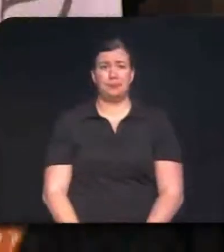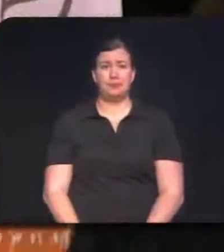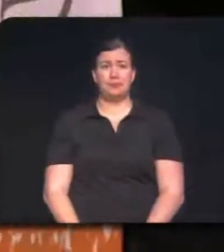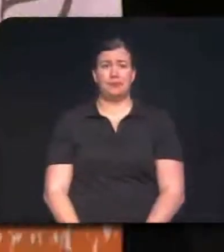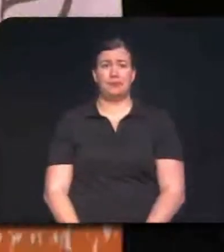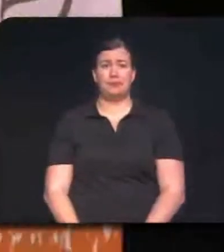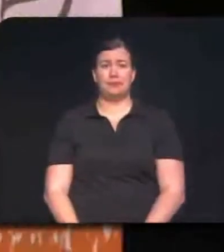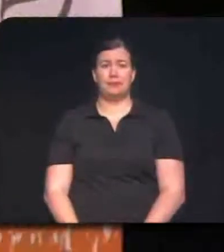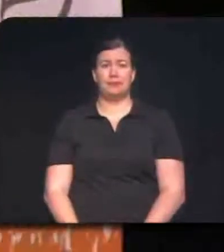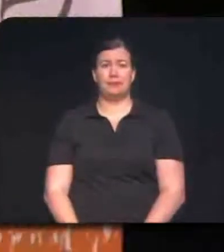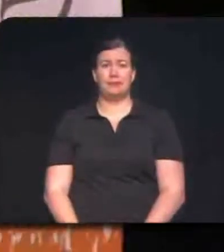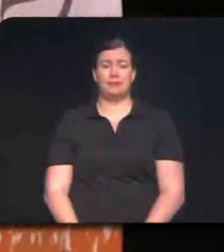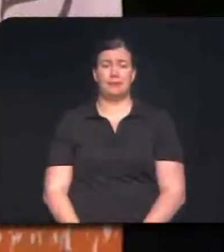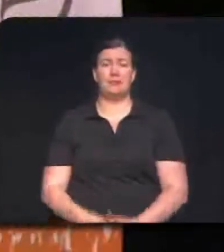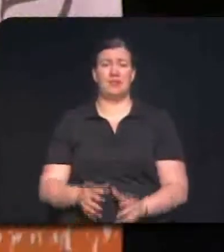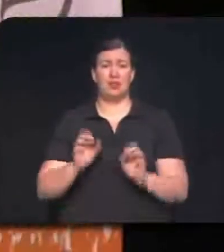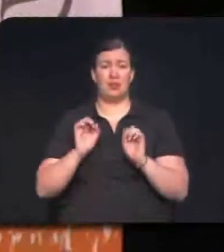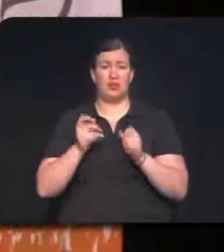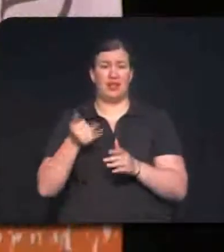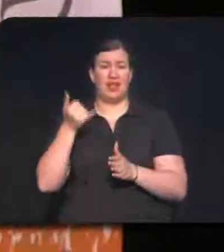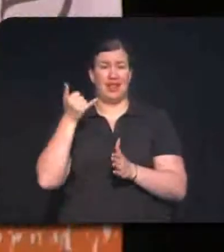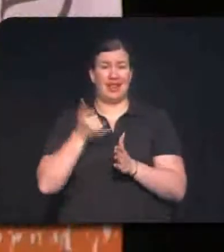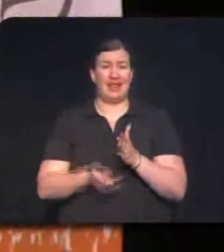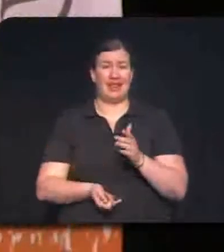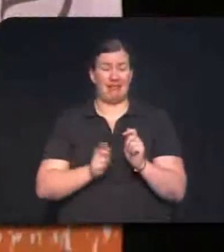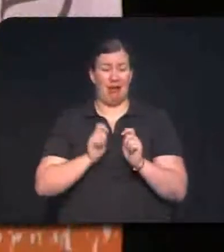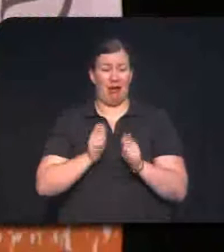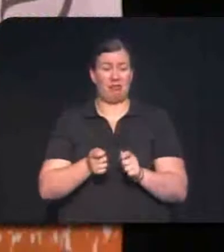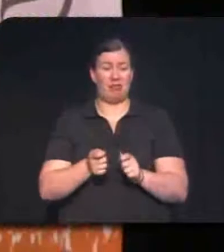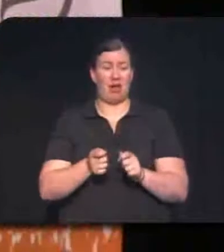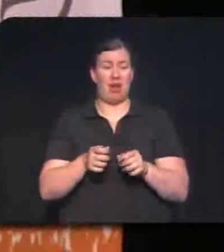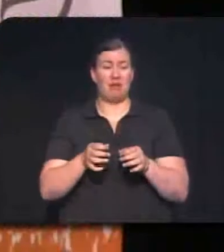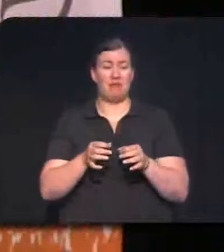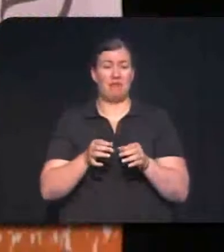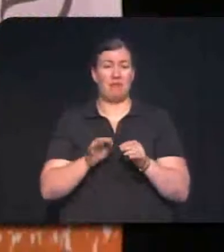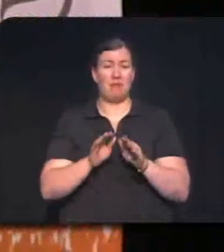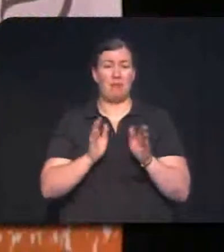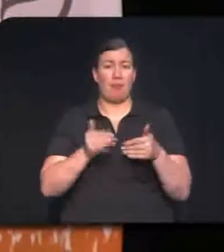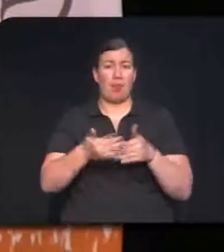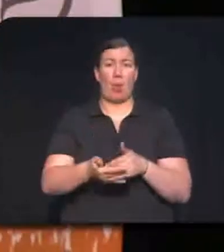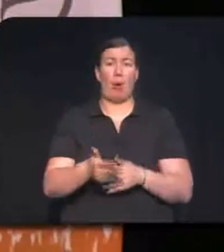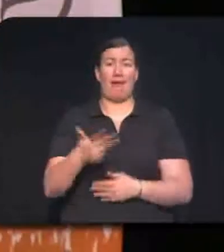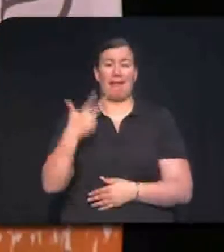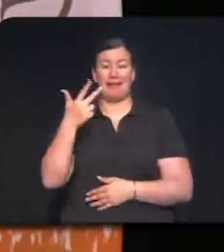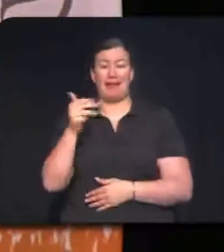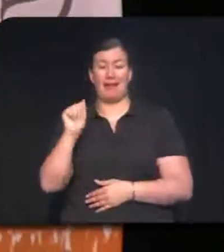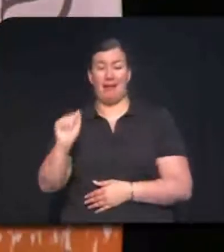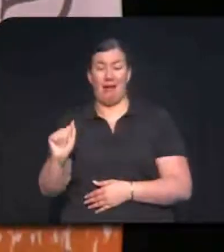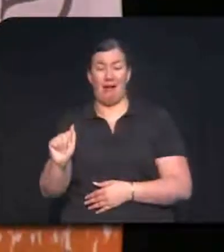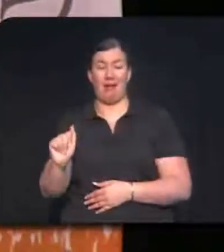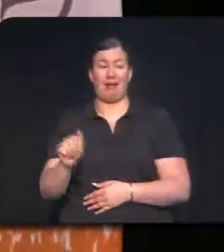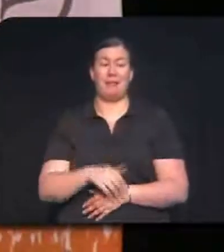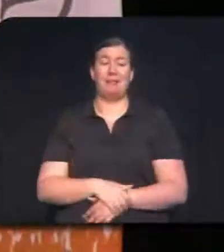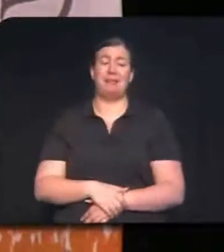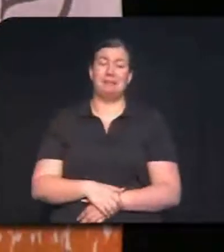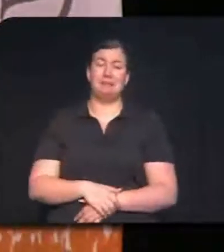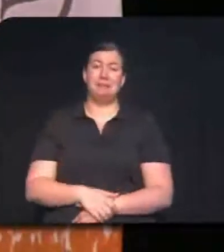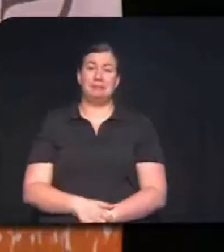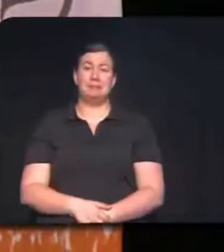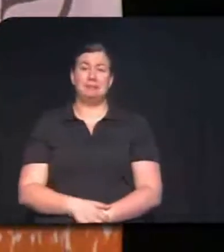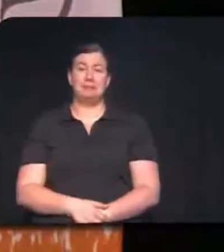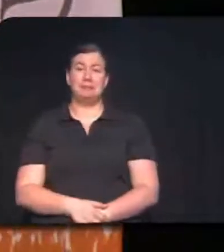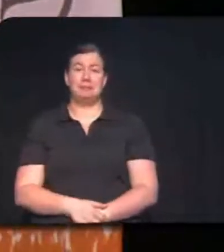so wir kommen zum letzten Antrag aus dem Block 3a dem satzungsänderungsantrag 40 Basis demokratische ständige